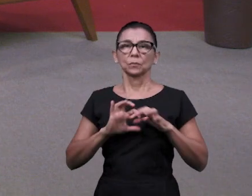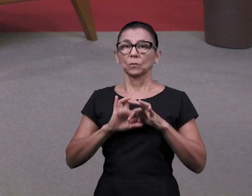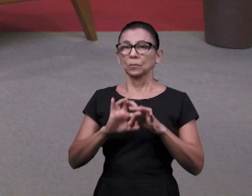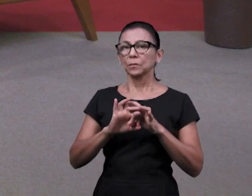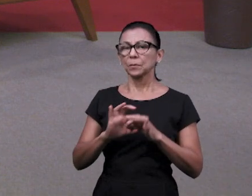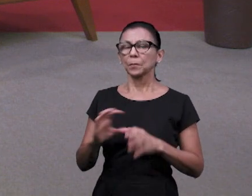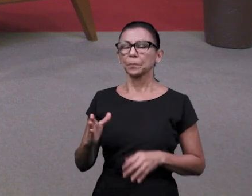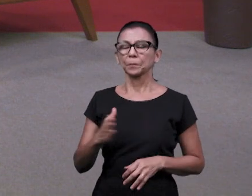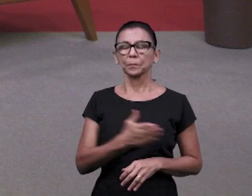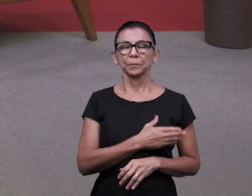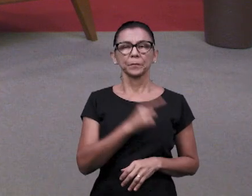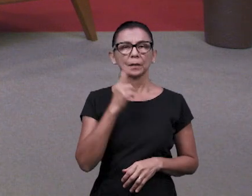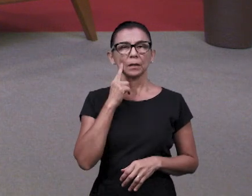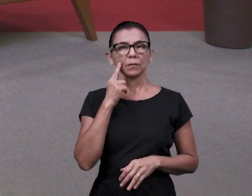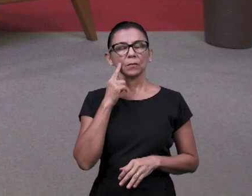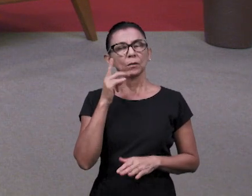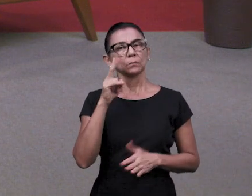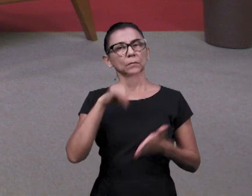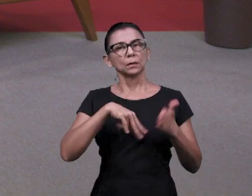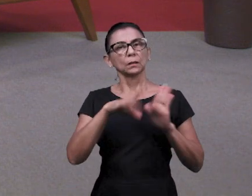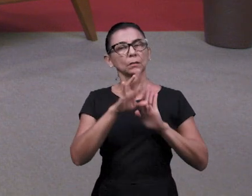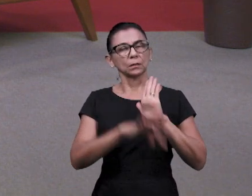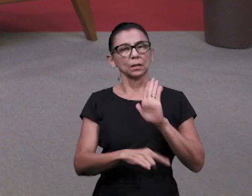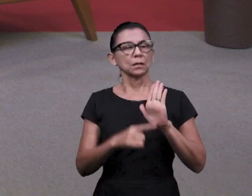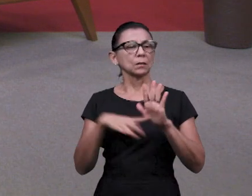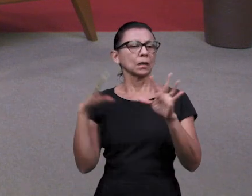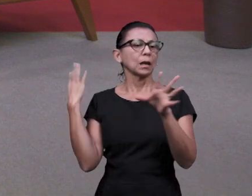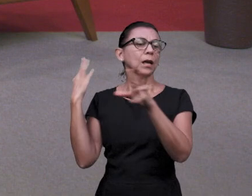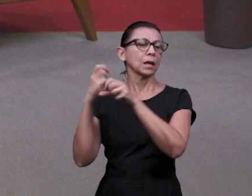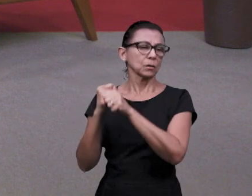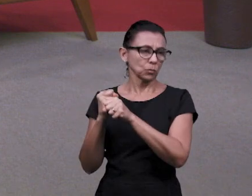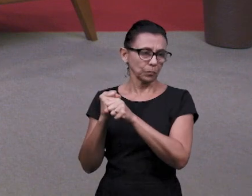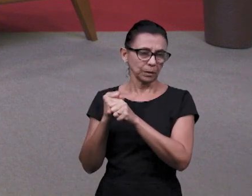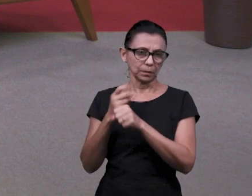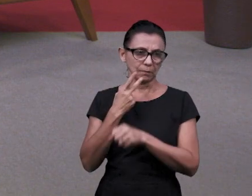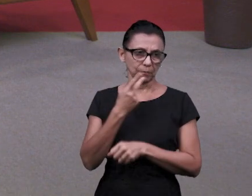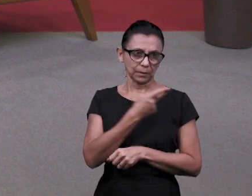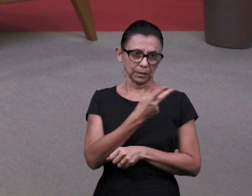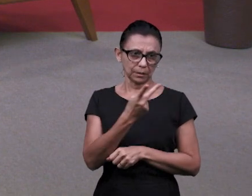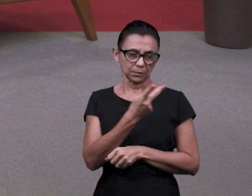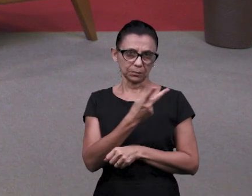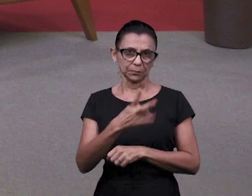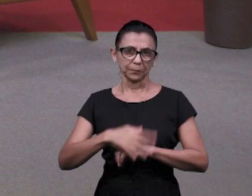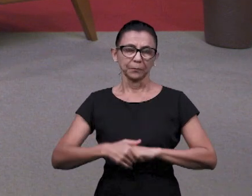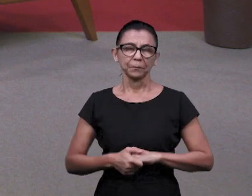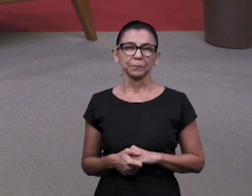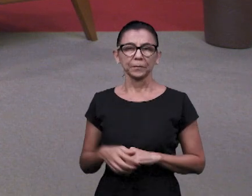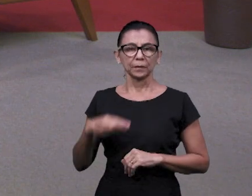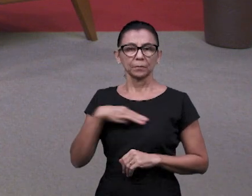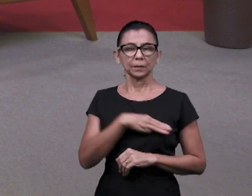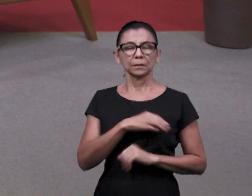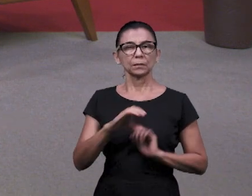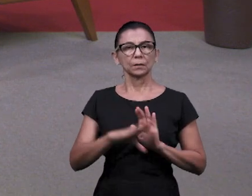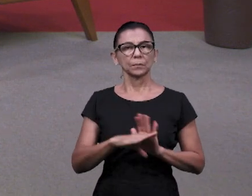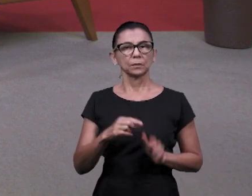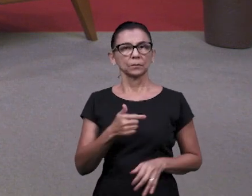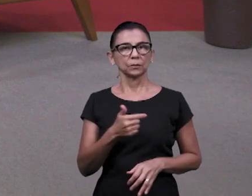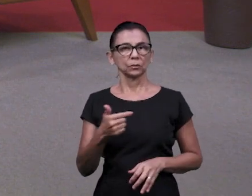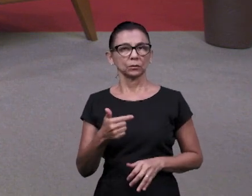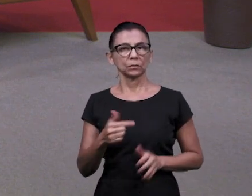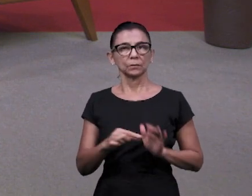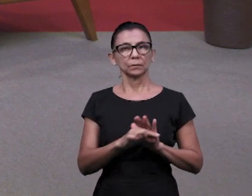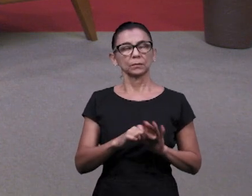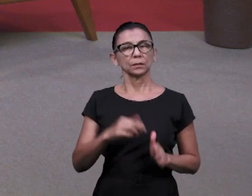je comprends que résume bien ce que vous venez de dire, qui est dans l'évangile de Matthieu, chapitre 22, le